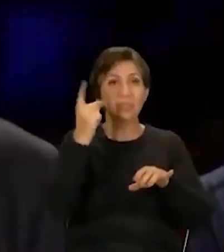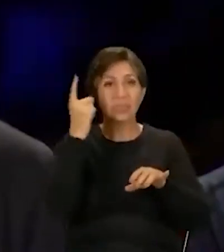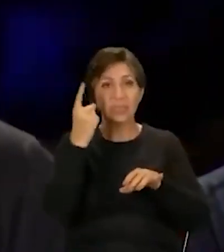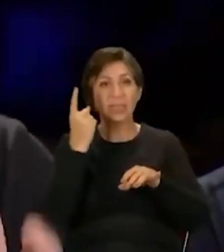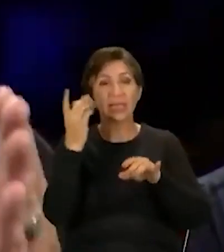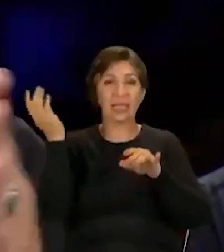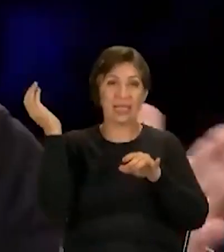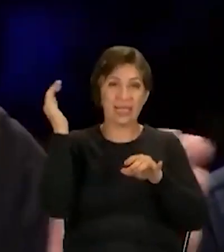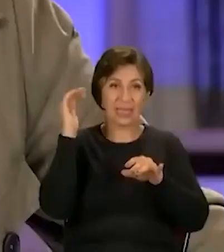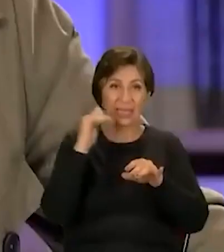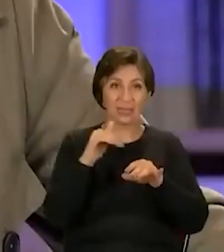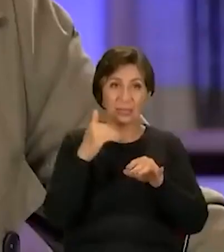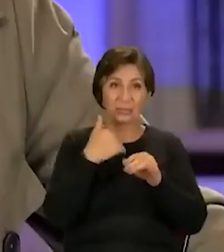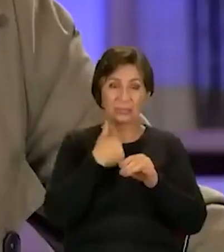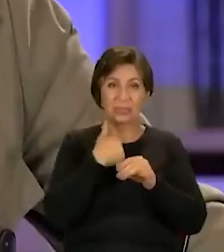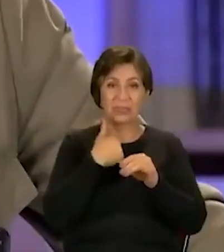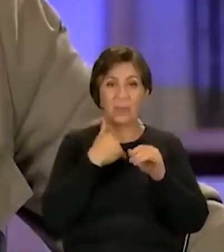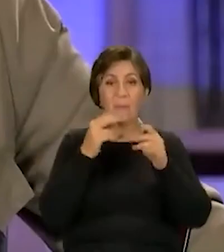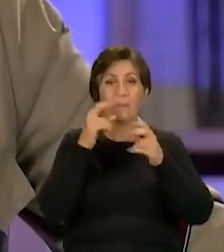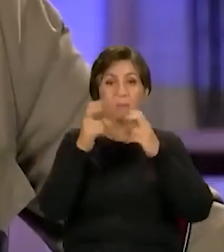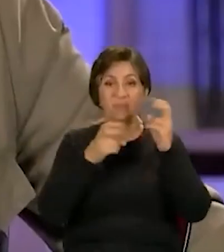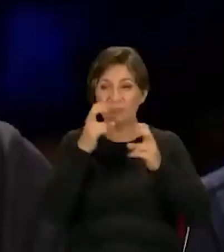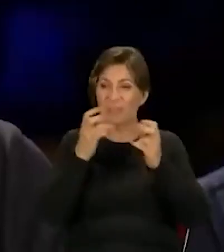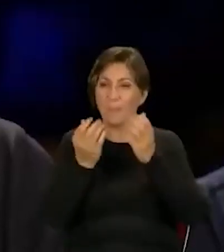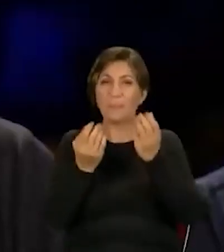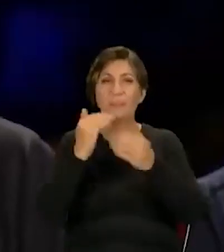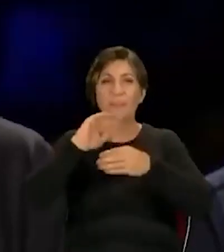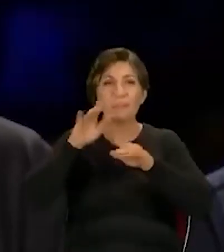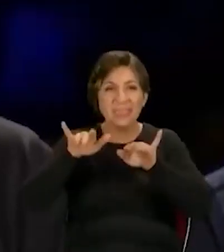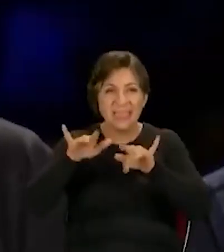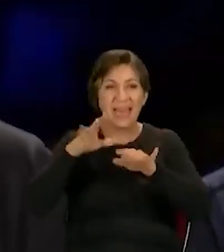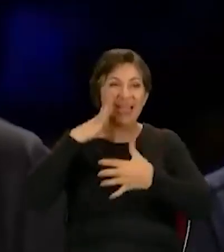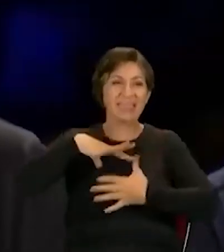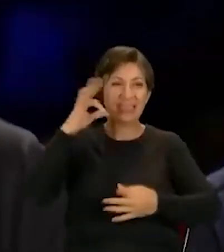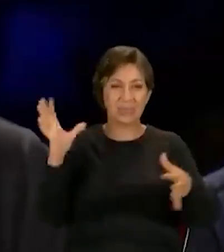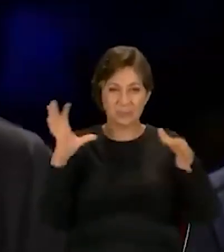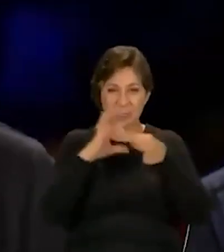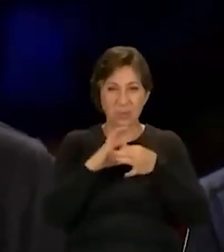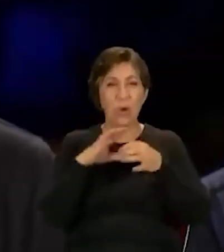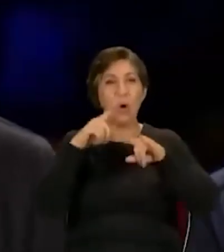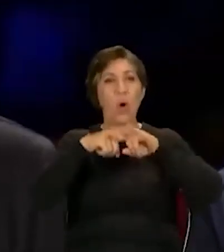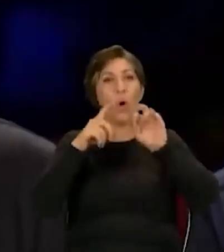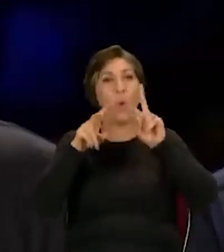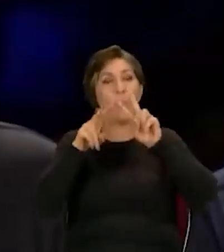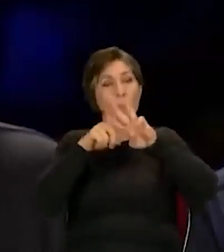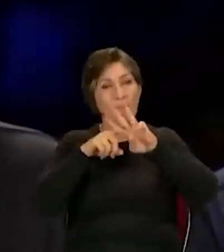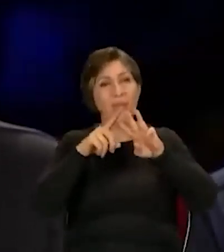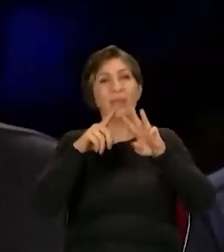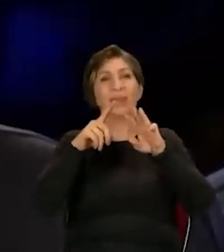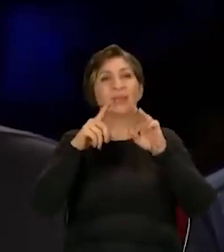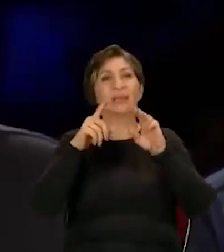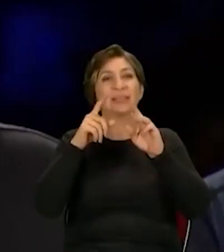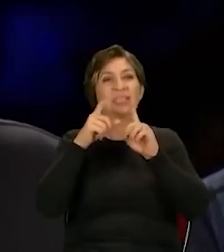Kurzweil gibileri. Ne diyorlar? Biz makineyle insanı birleştirelim, yeni bir şey yapalım. İşte Homo digitalicus mu, cybernetikus mu ne